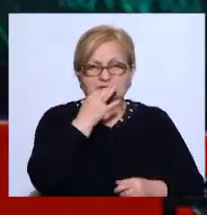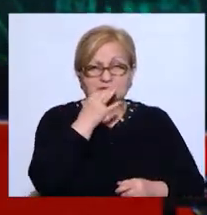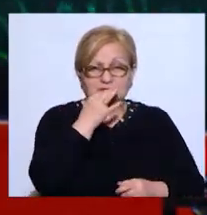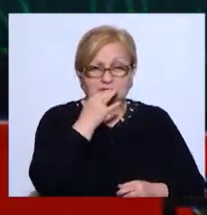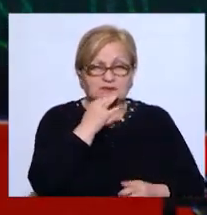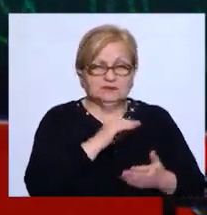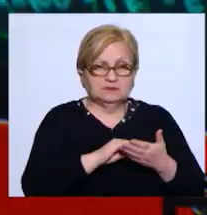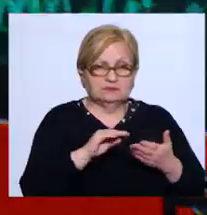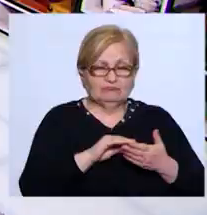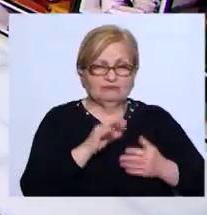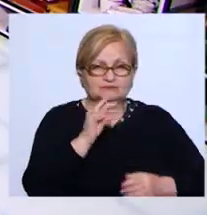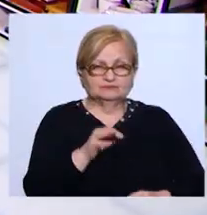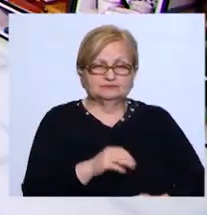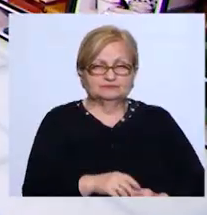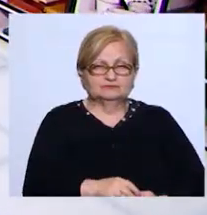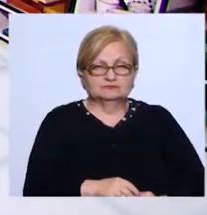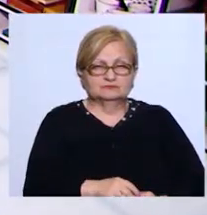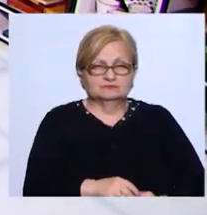წითლად დავწერე. ამასაც გეტყვით, რატომ?